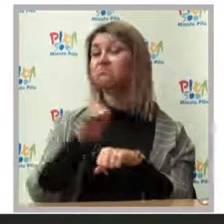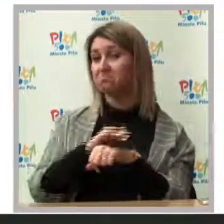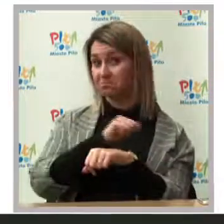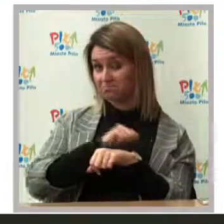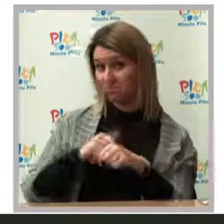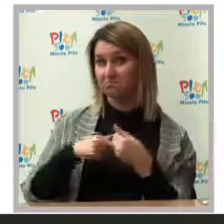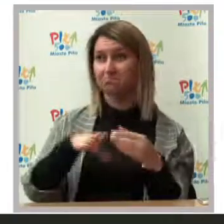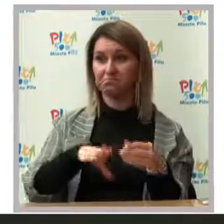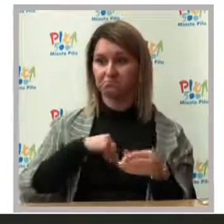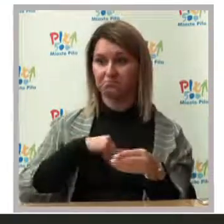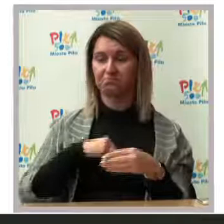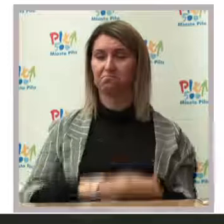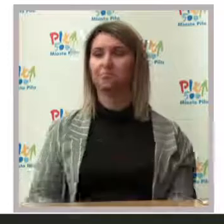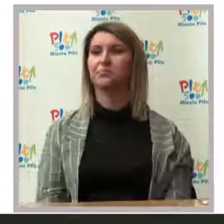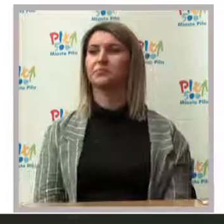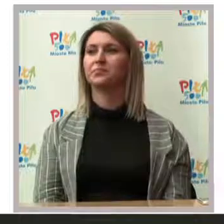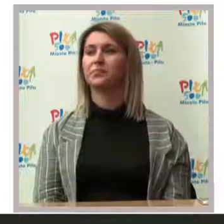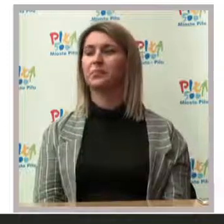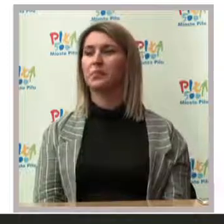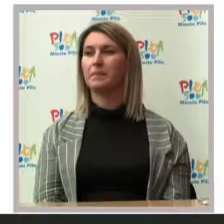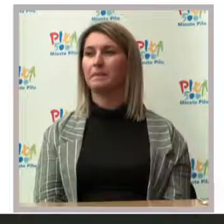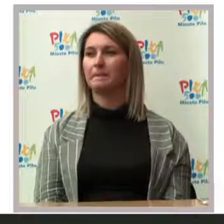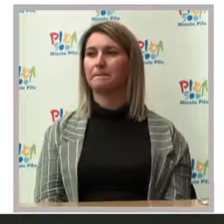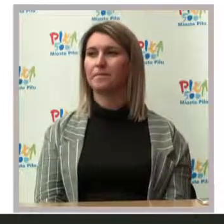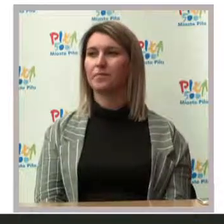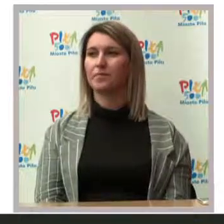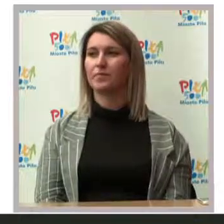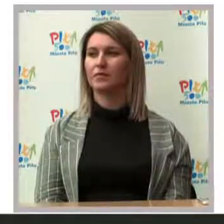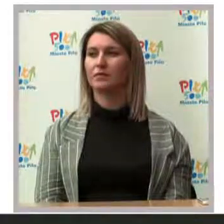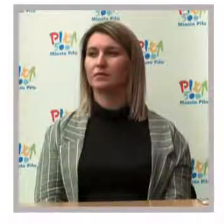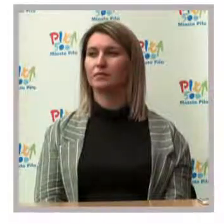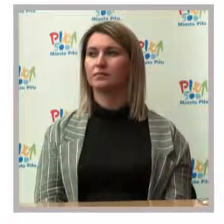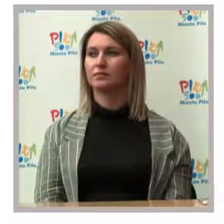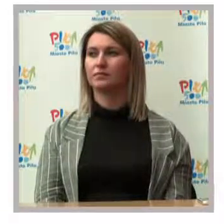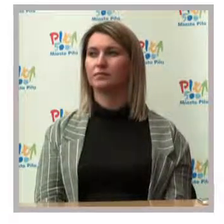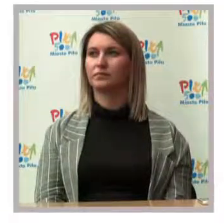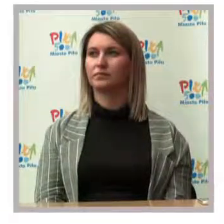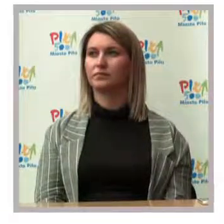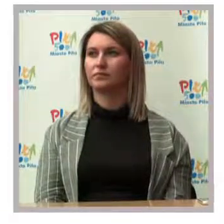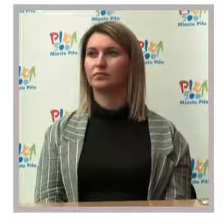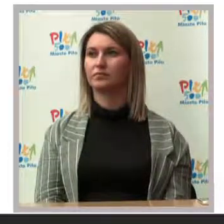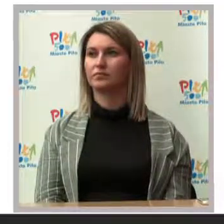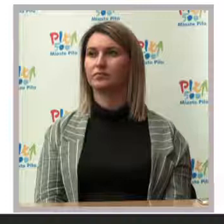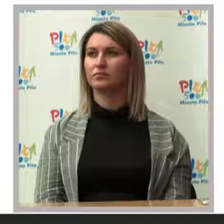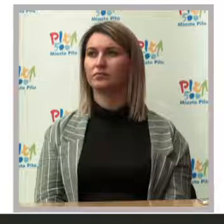Wszyscy radni jednomyślnie przyjęli wniosek o przyjęcie protokołu bez odczytania.